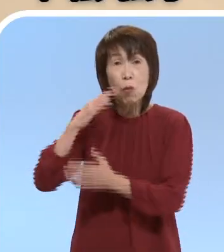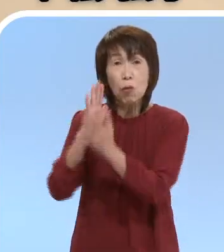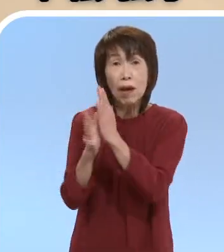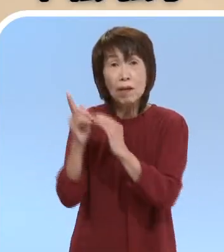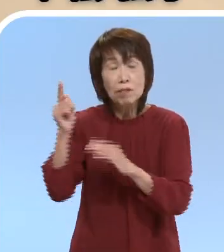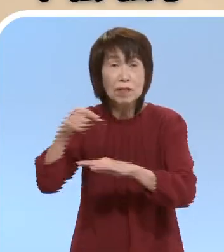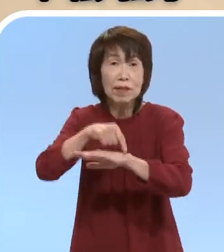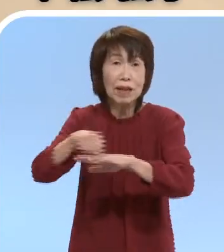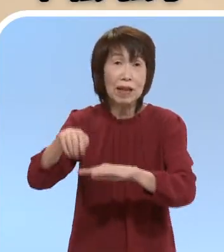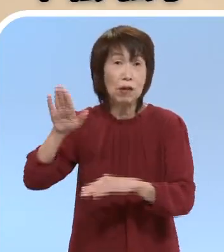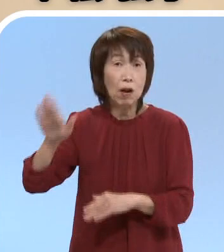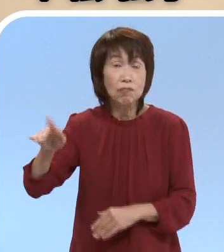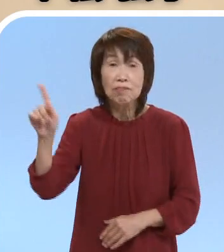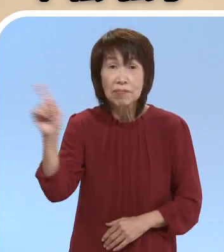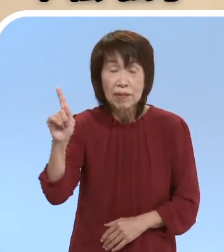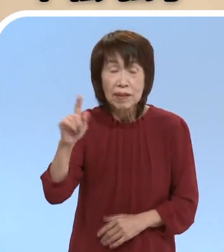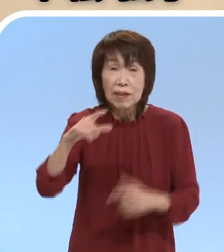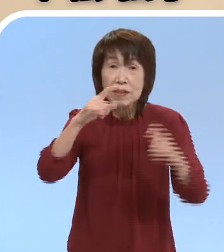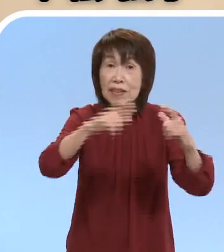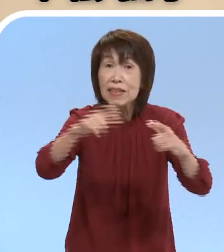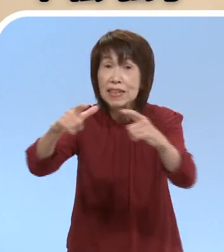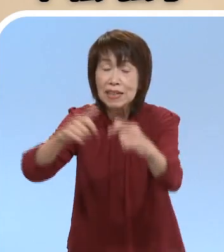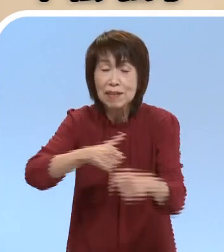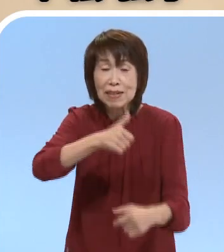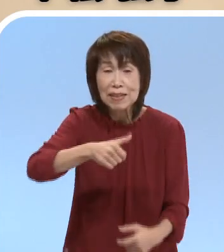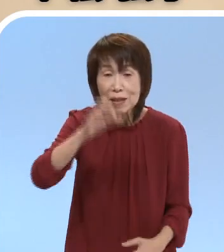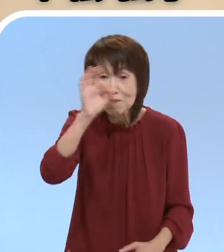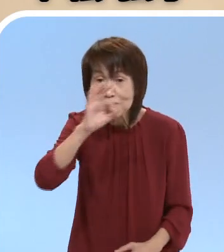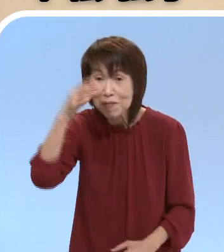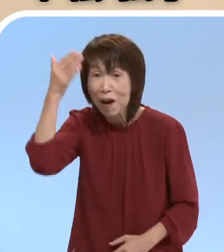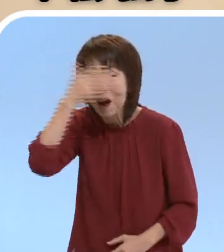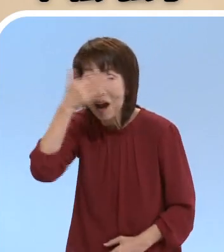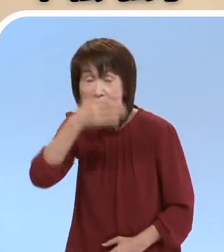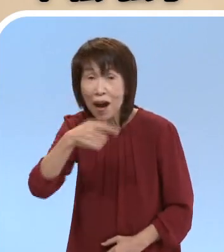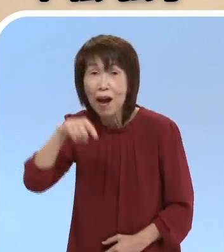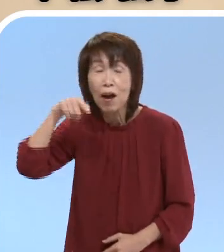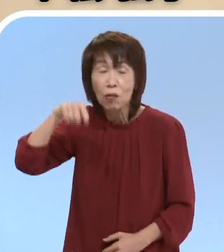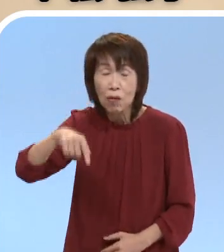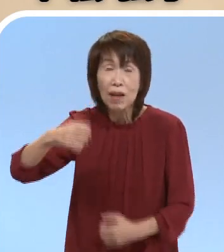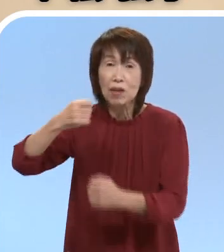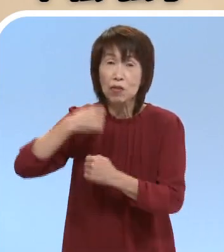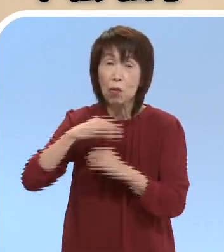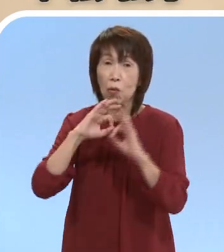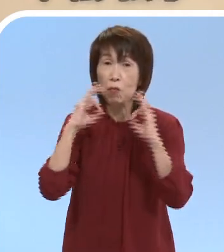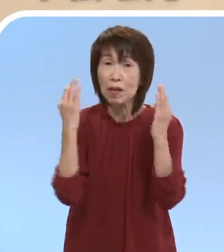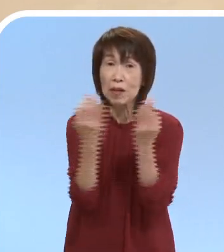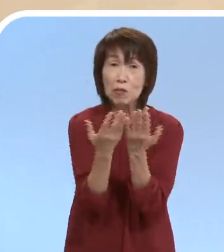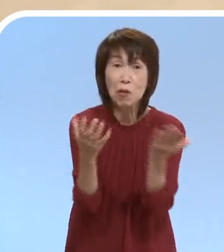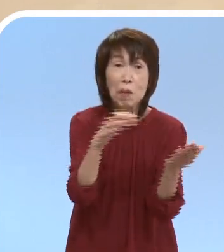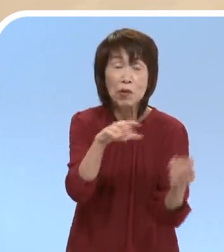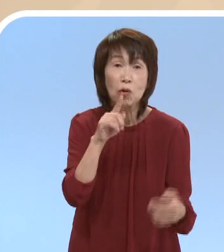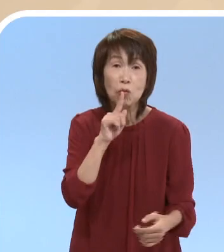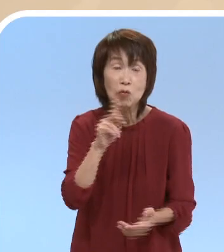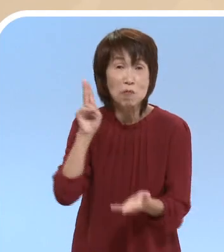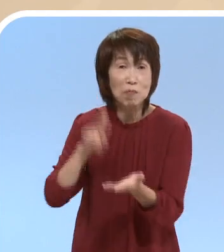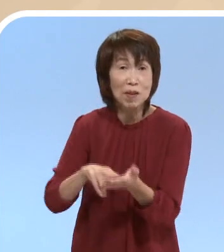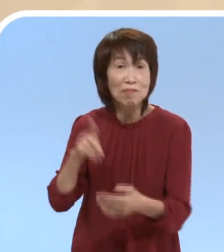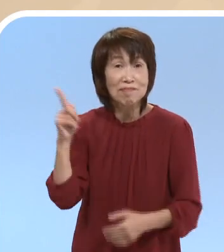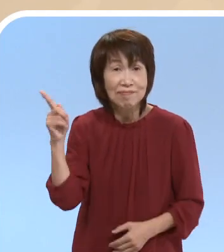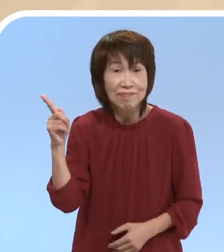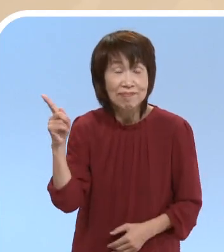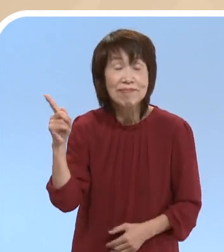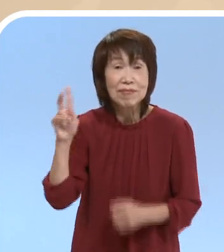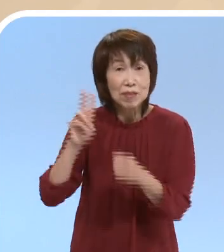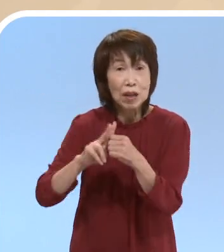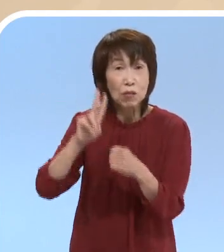兵庫県では地域の人が発信する来て、見て、学べる体験スポットを兵庫フィールドパビリオン